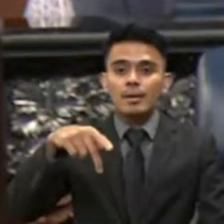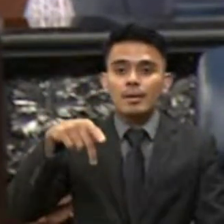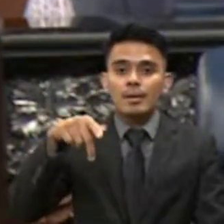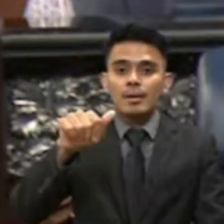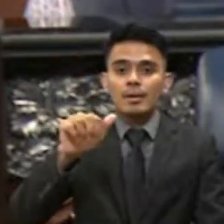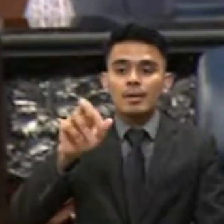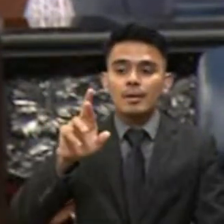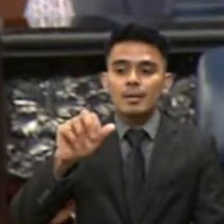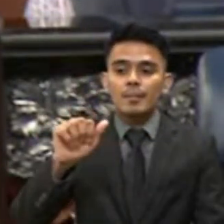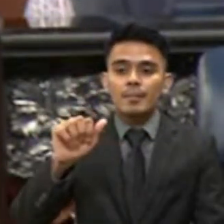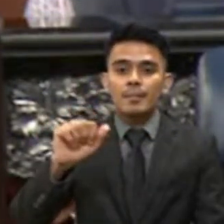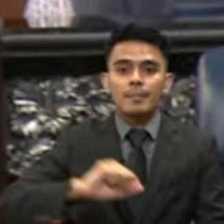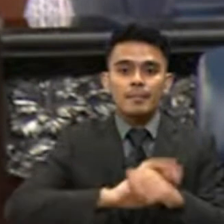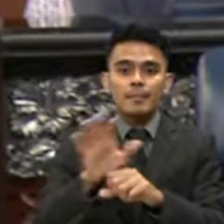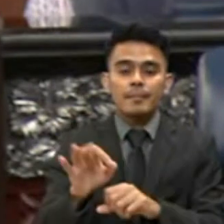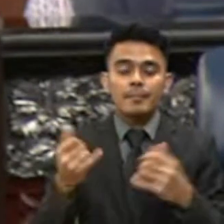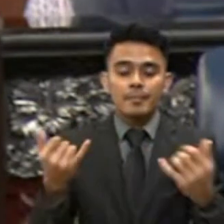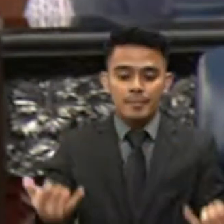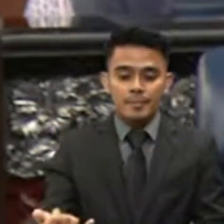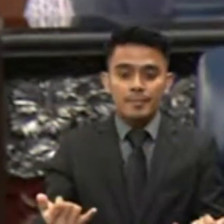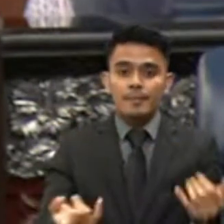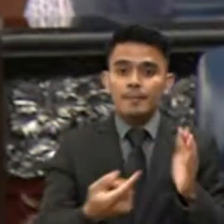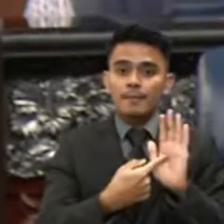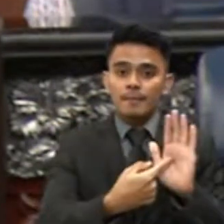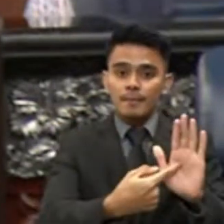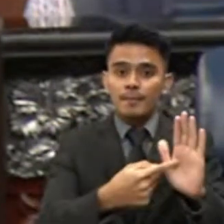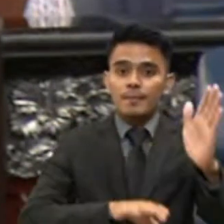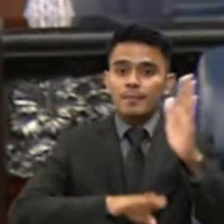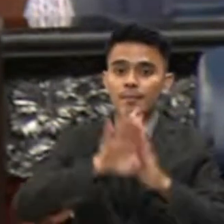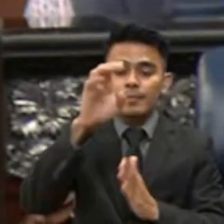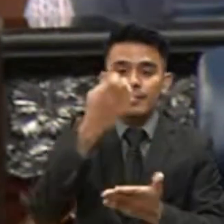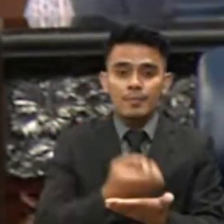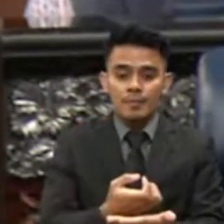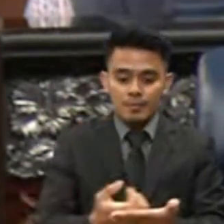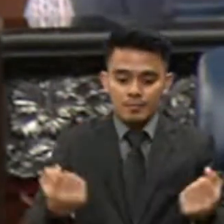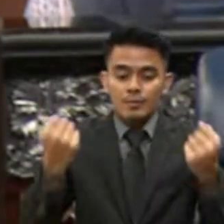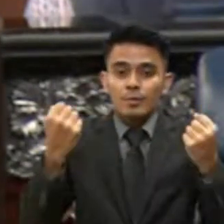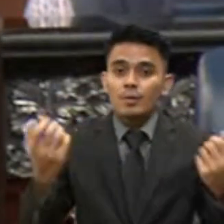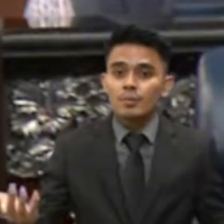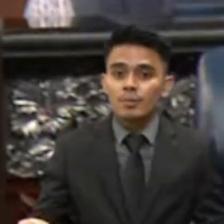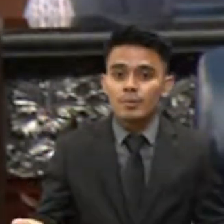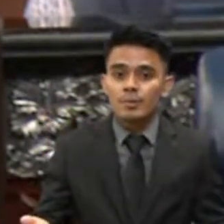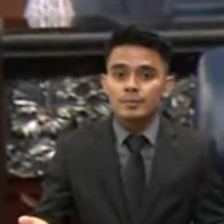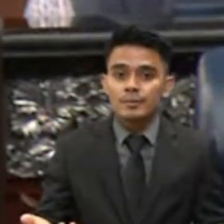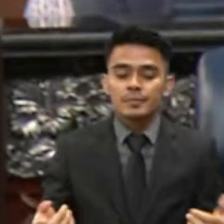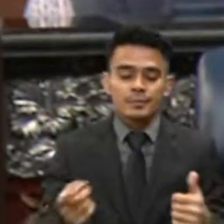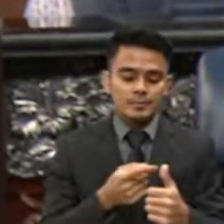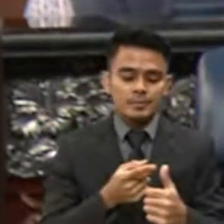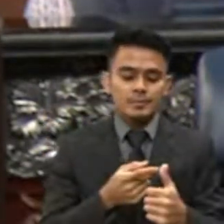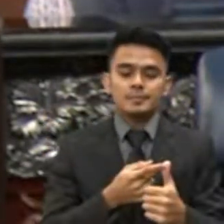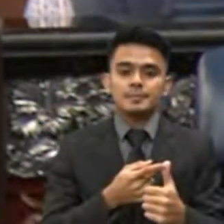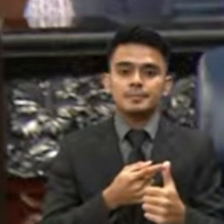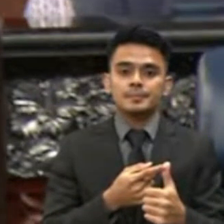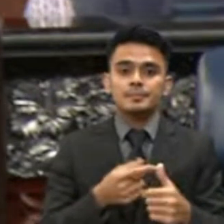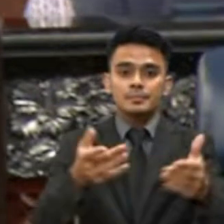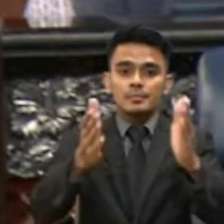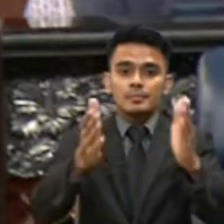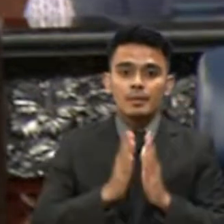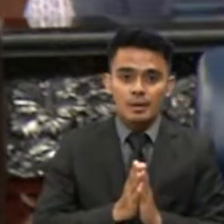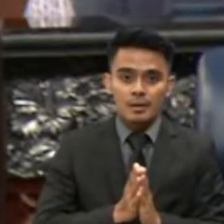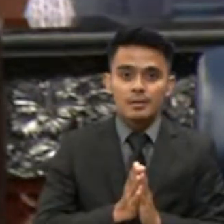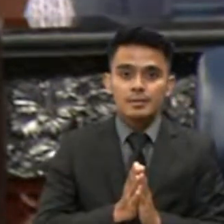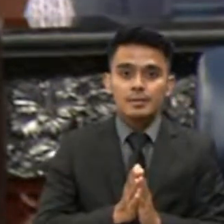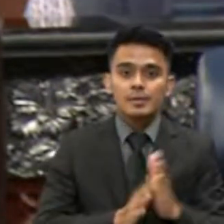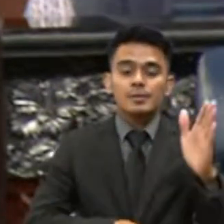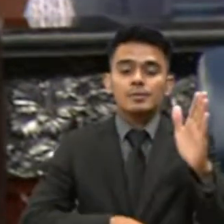antara indikator terkini yang menunjukkan Prestasi ekonomi yang Kukuh adalah pertama permintaan domestik